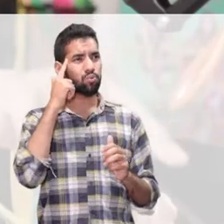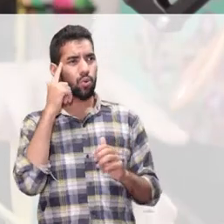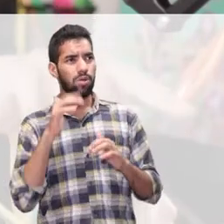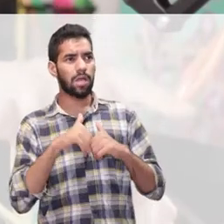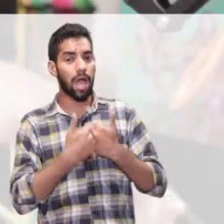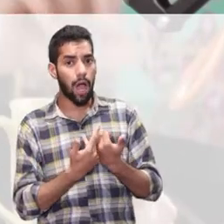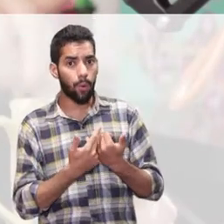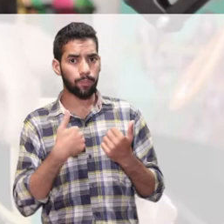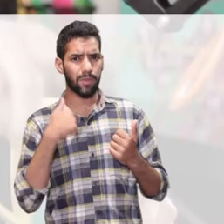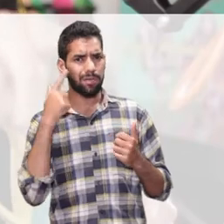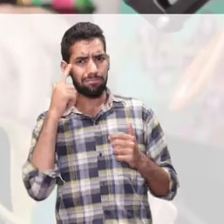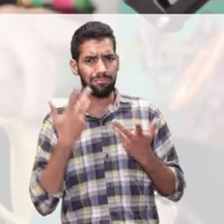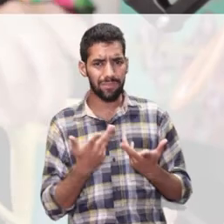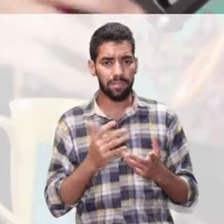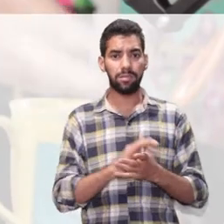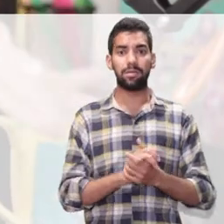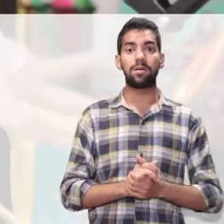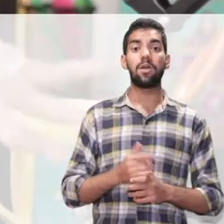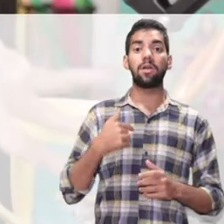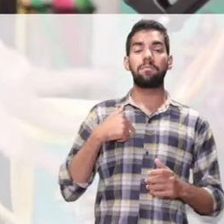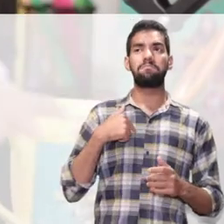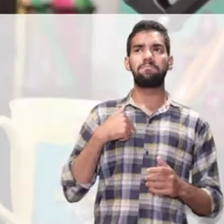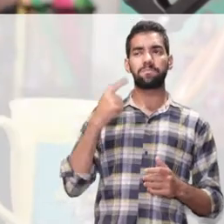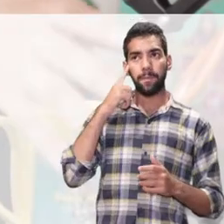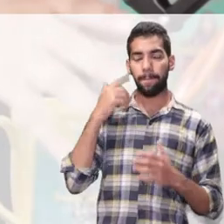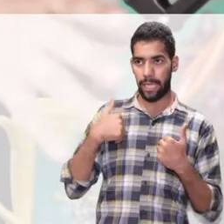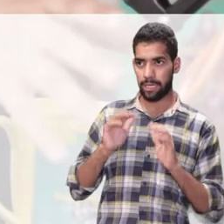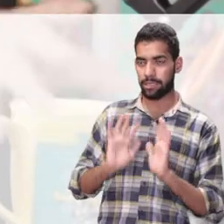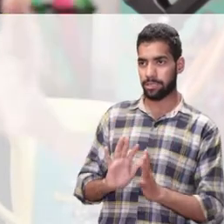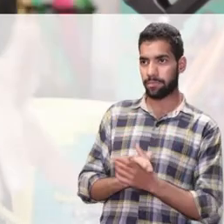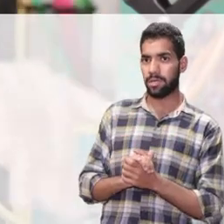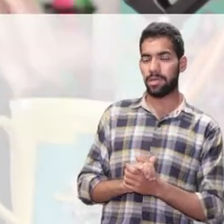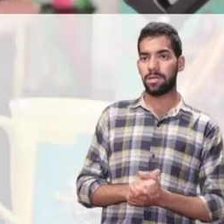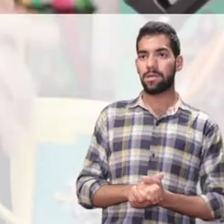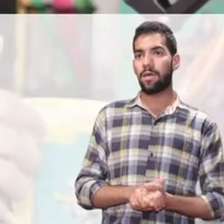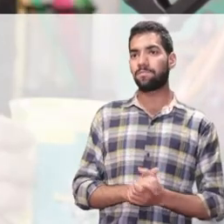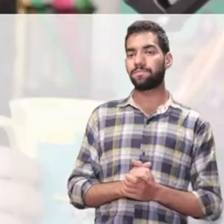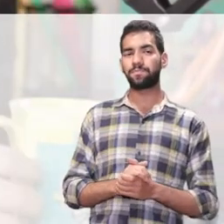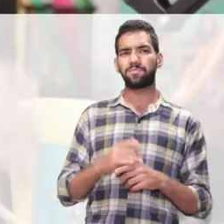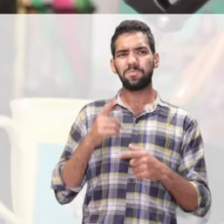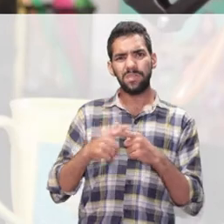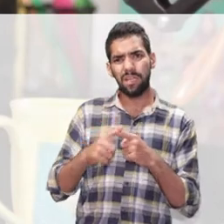डू समथिंग गुड गुड रिजल्ट या एनीथिंग राइट साइड नहीं गलत हो गया कि